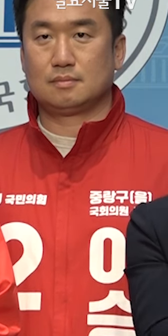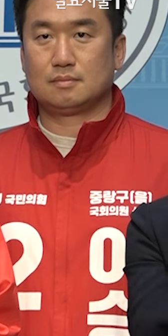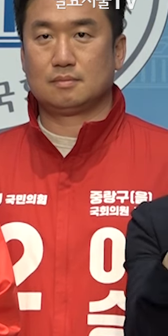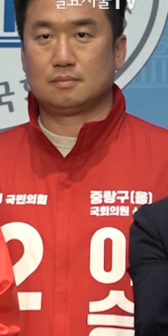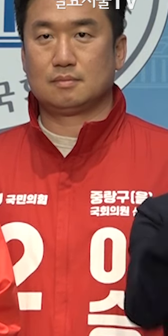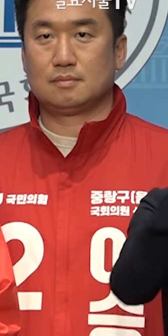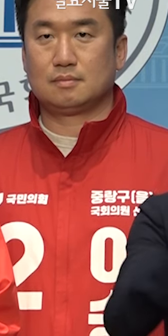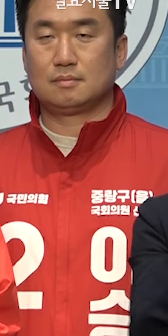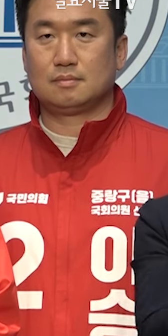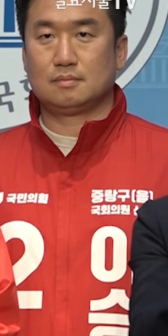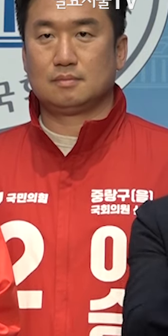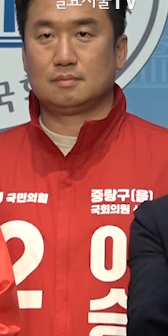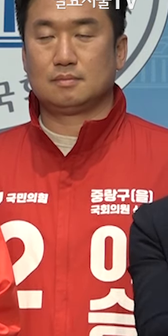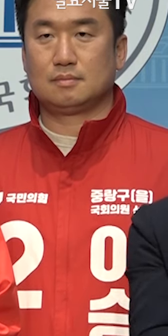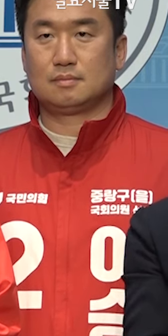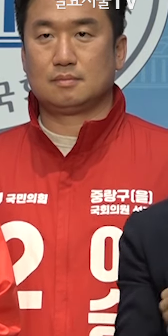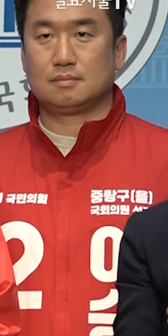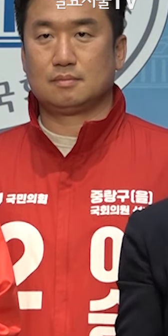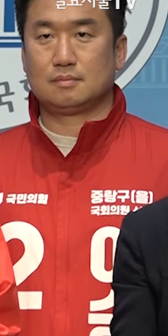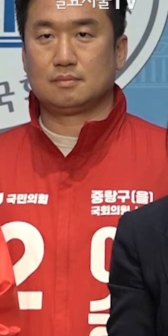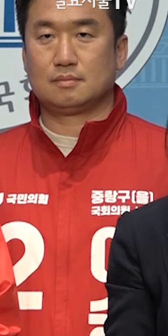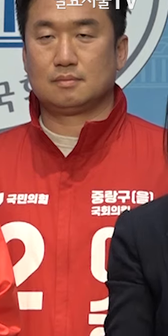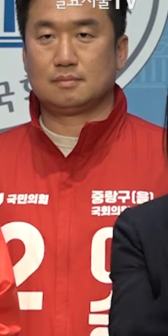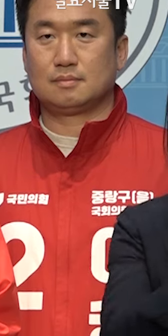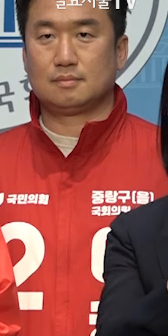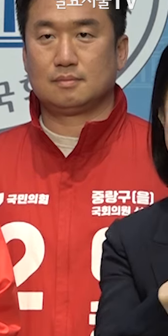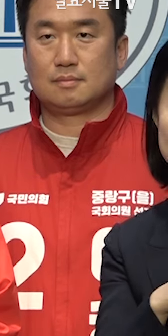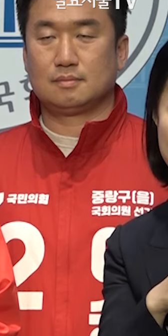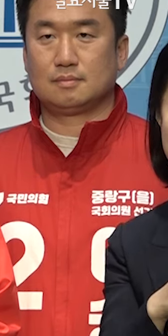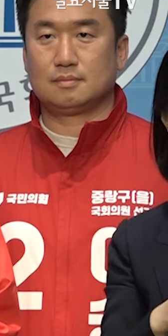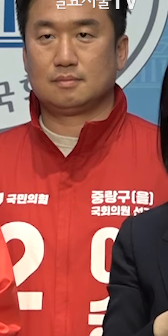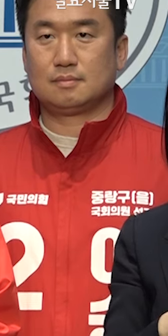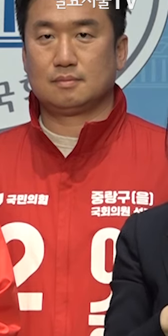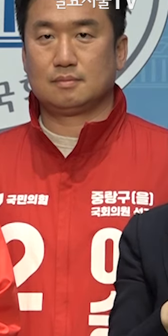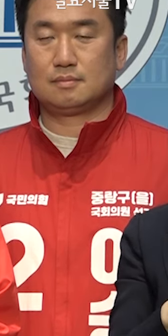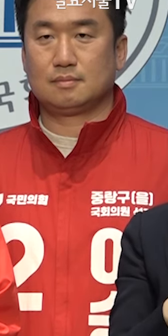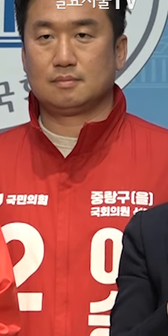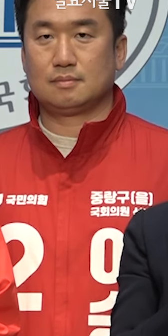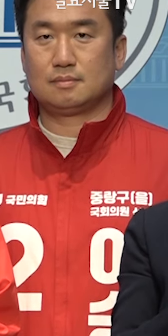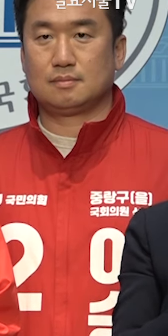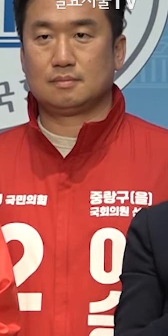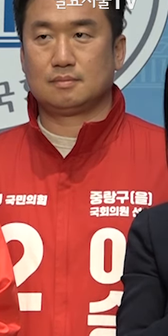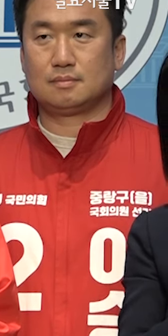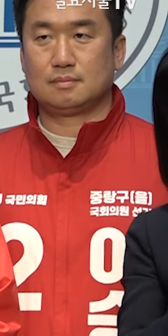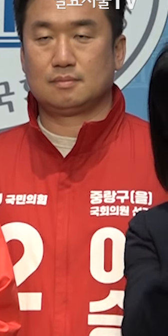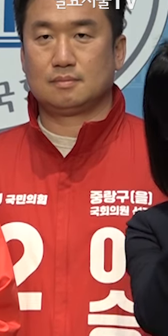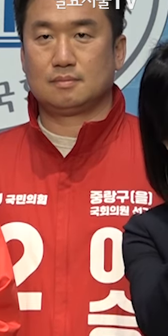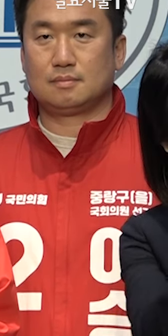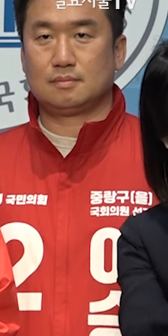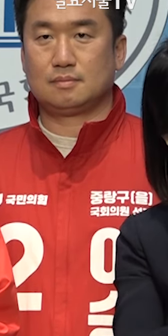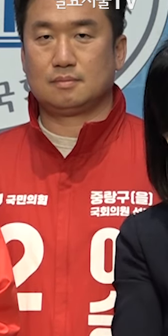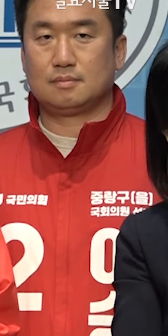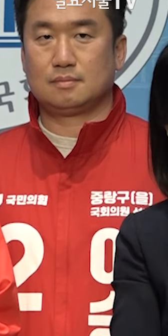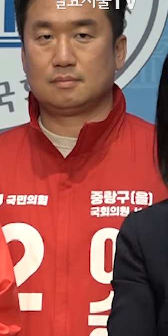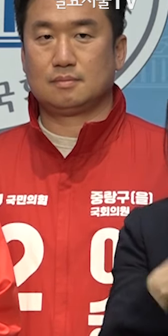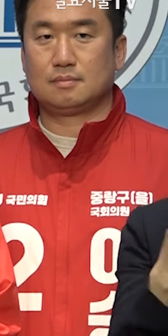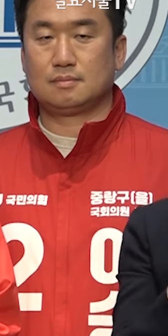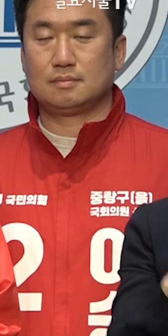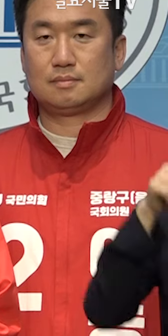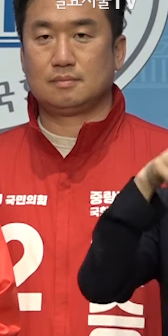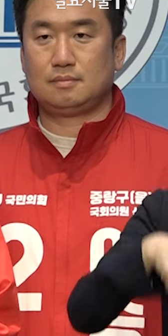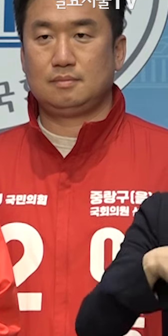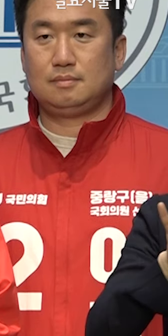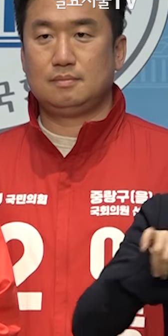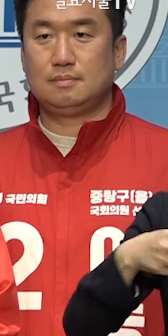혁신당 등 야권이 200석 이상 차지할 수 있다는 전망까지 나오고 있습니다 저희 동트는